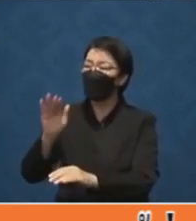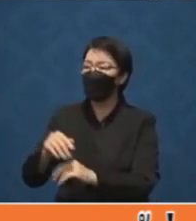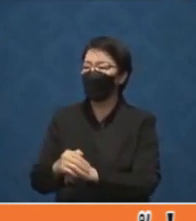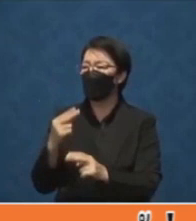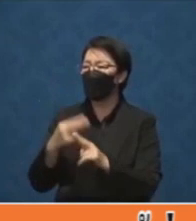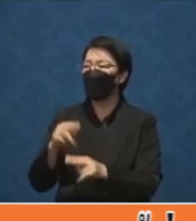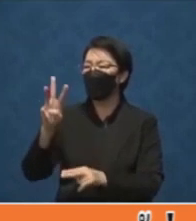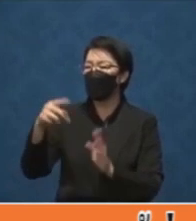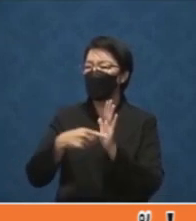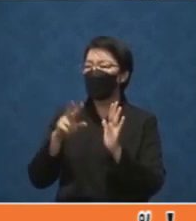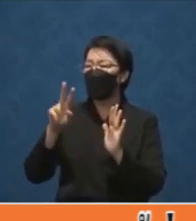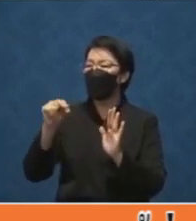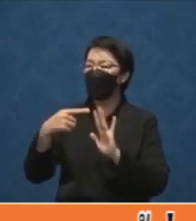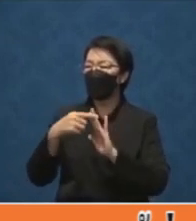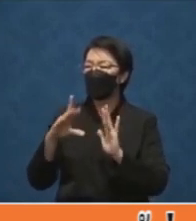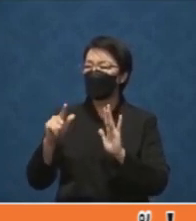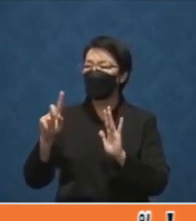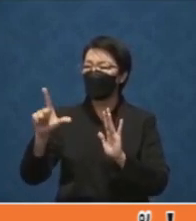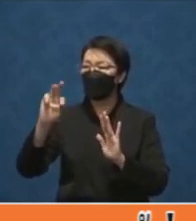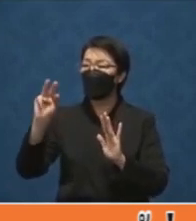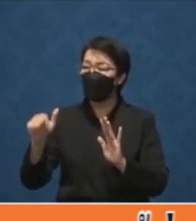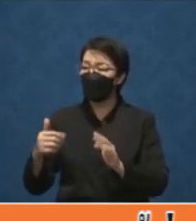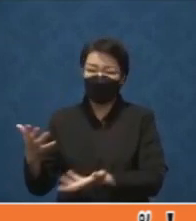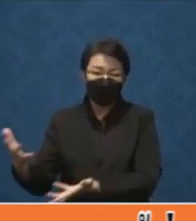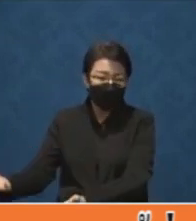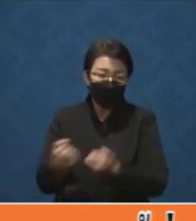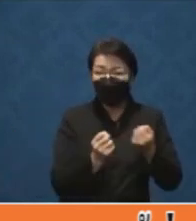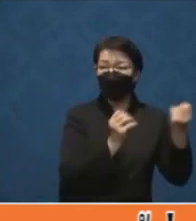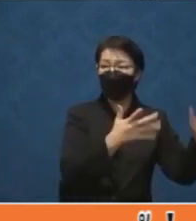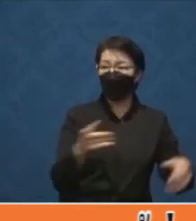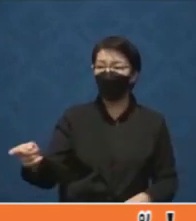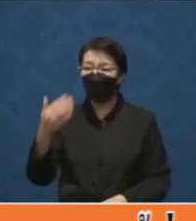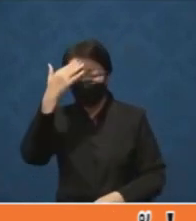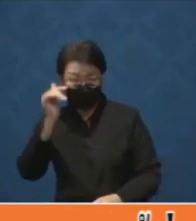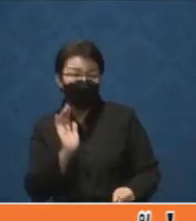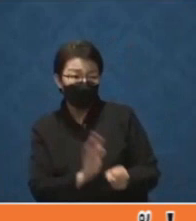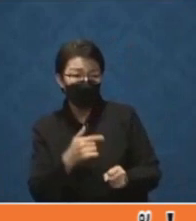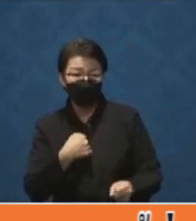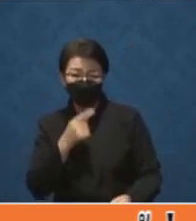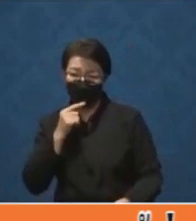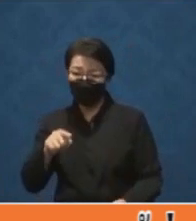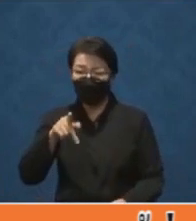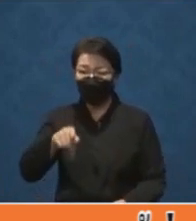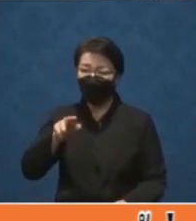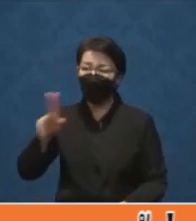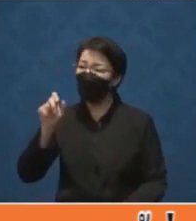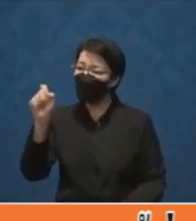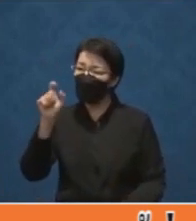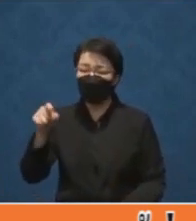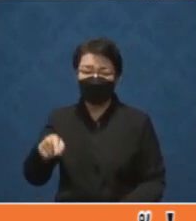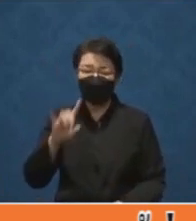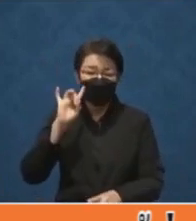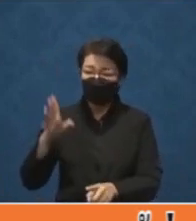ฉลิมถูกอุ้มหายแค่นั้นพอแล้วเหรอครับที่จะถูกยัดข้อหาฝ่าฝืนพรก.ฉุกเฉินเป็น